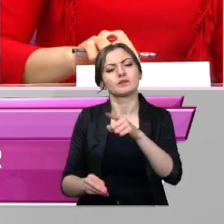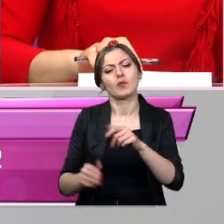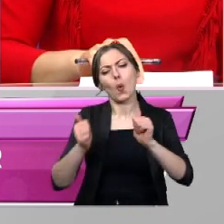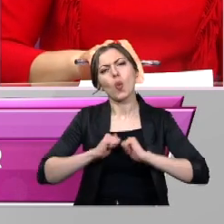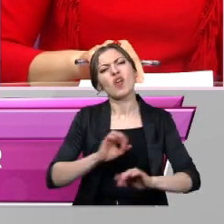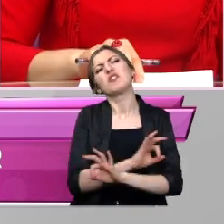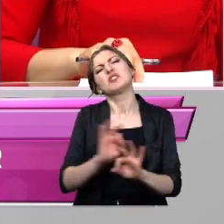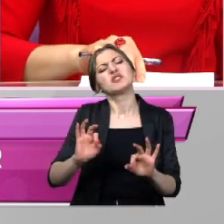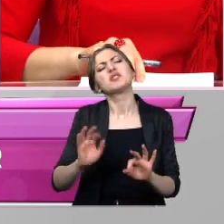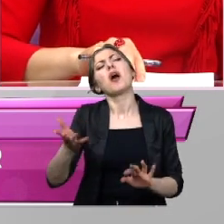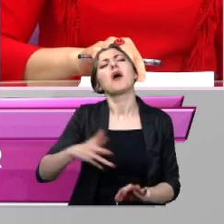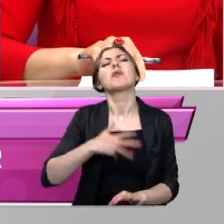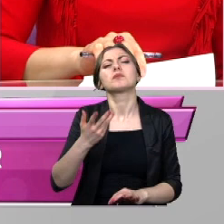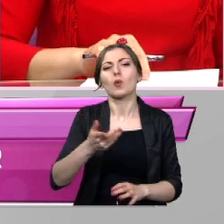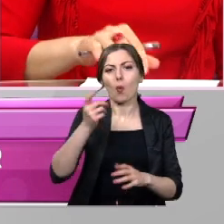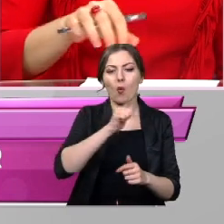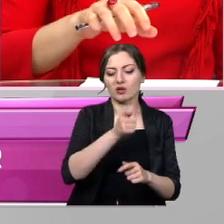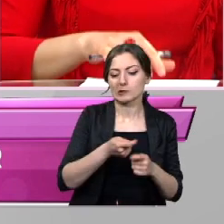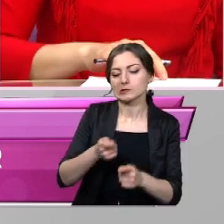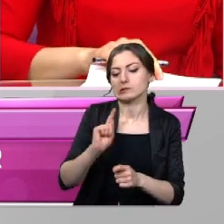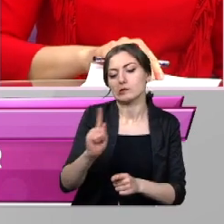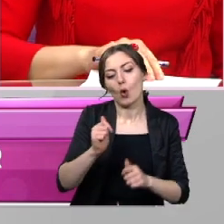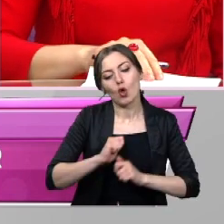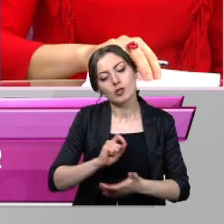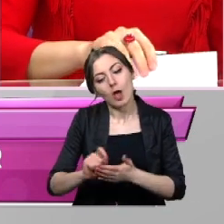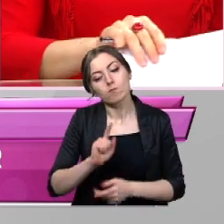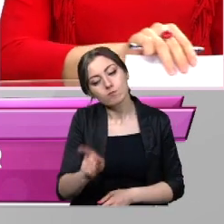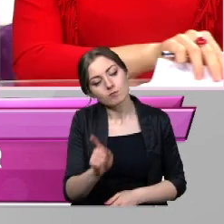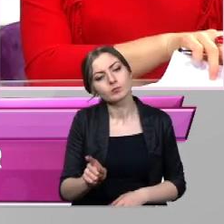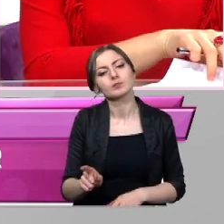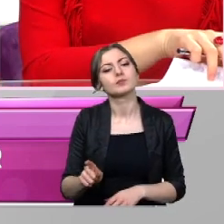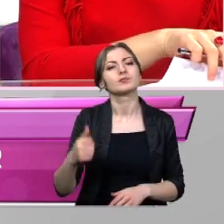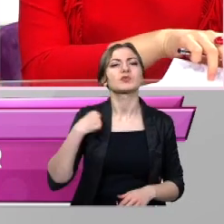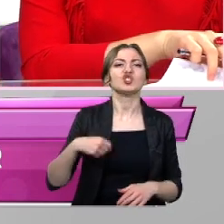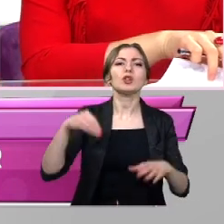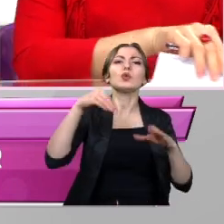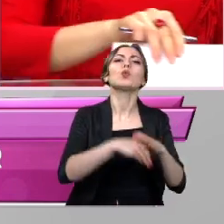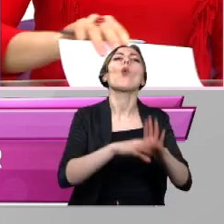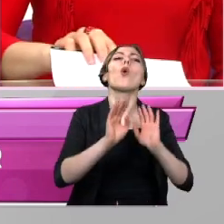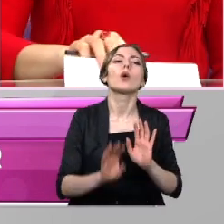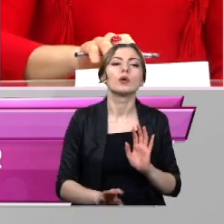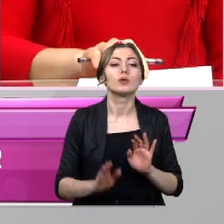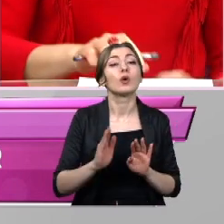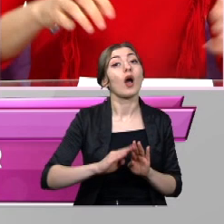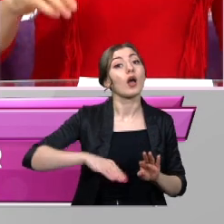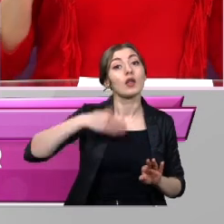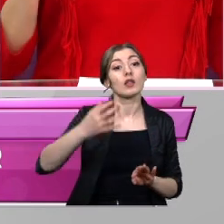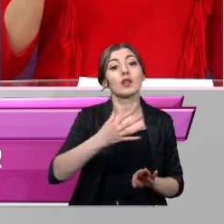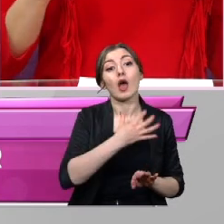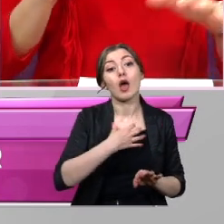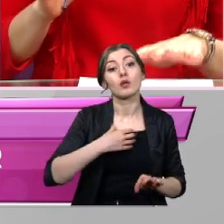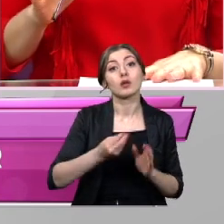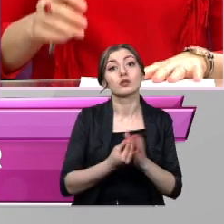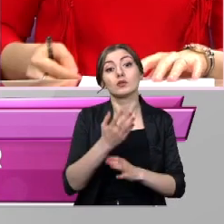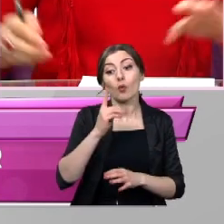yapmıyor ya da yapmış zar zor annesinin baskısıyla yapmış çantasına koymamış sonra anne